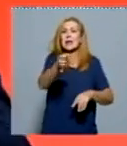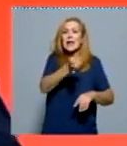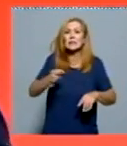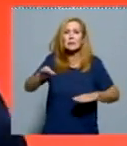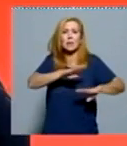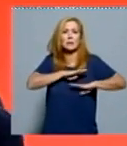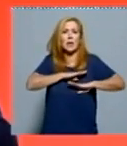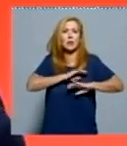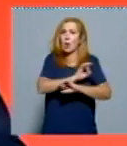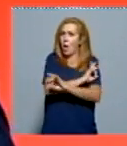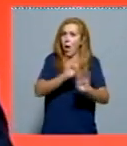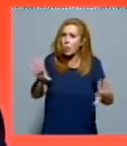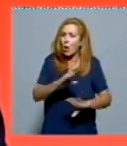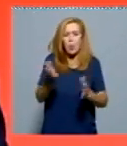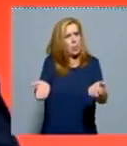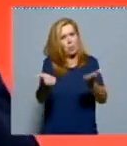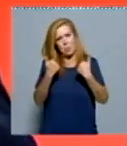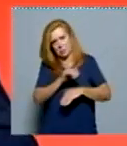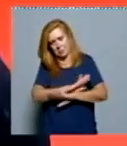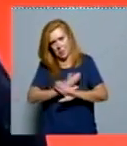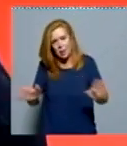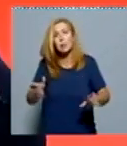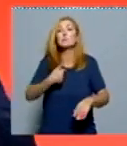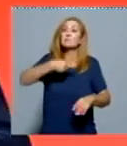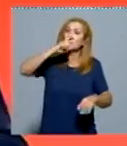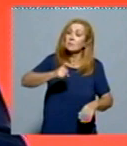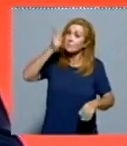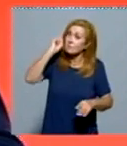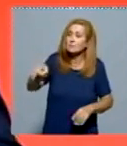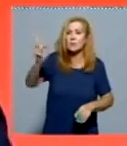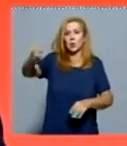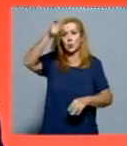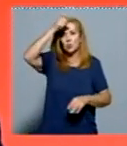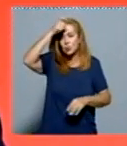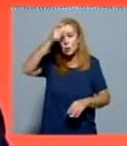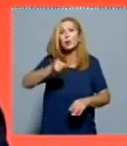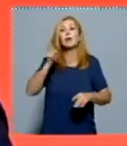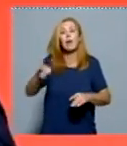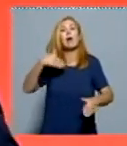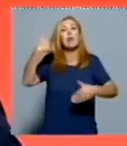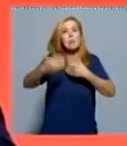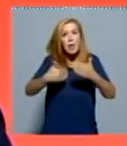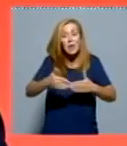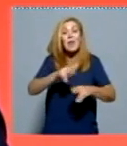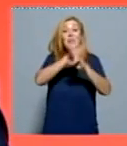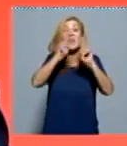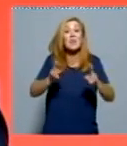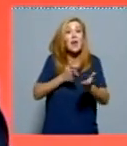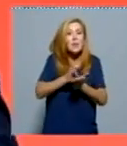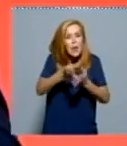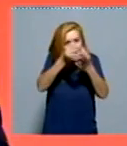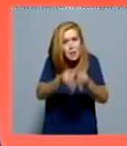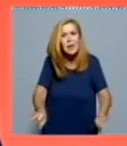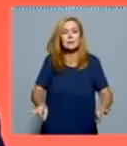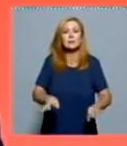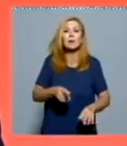να αναγκάσουμε την Τουρκία να προχωρήσει σε μια συντεταγμένη διαδικασία ώστε να δώσει λύση στο διεθνές δίκαιο. Δεν